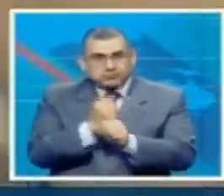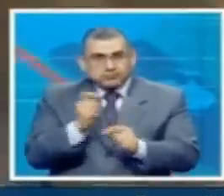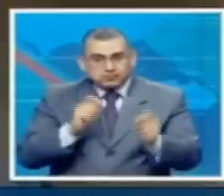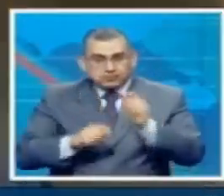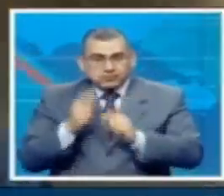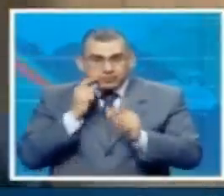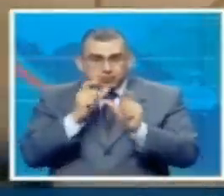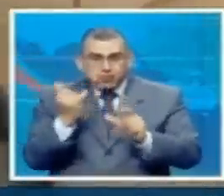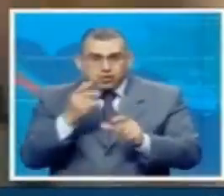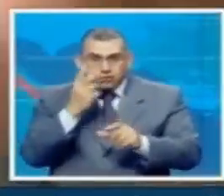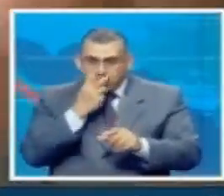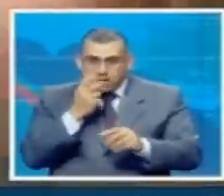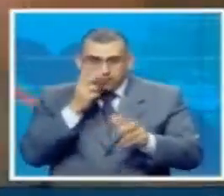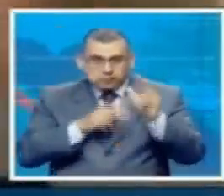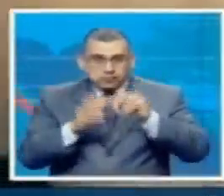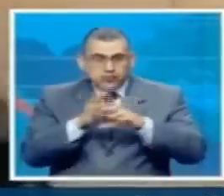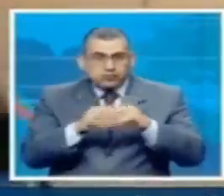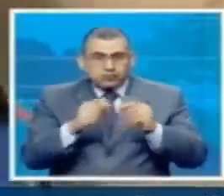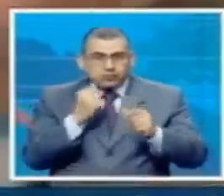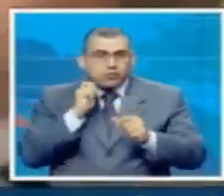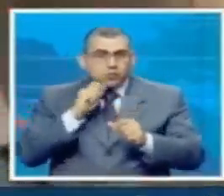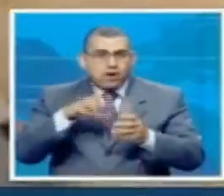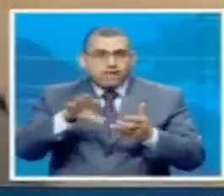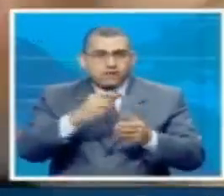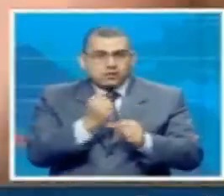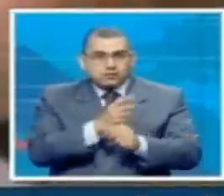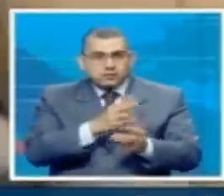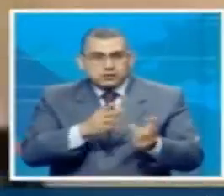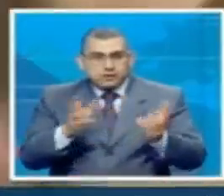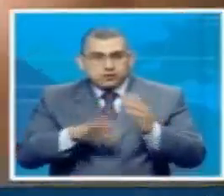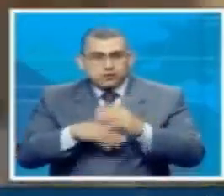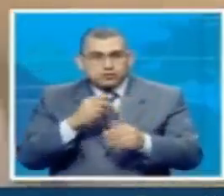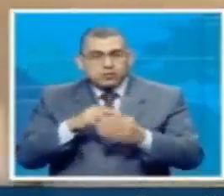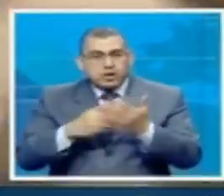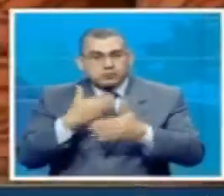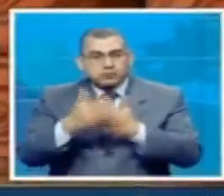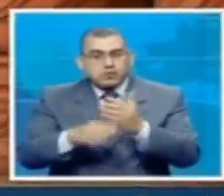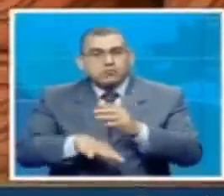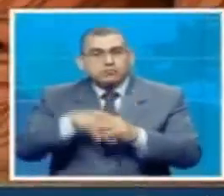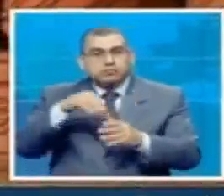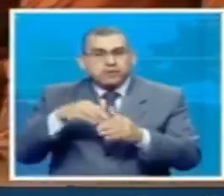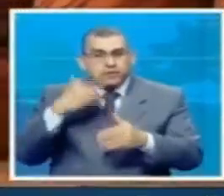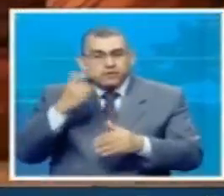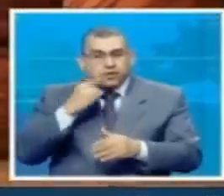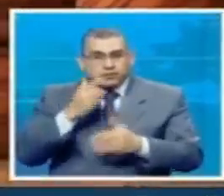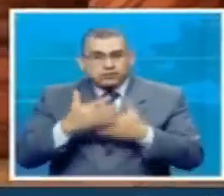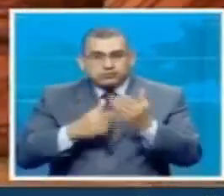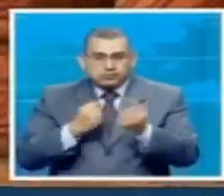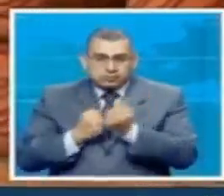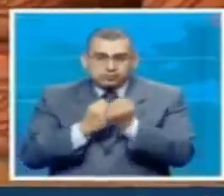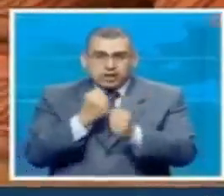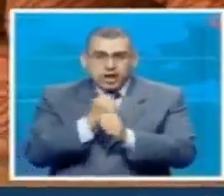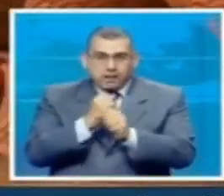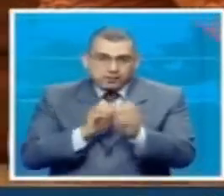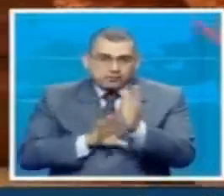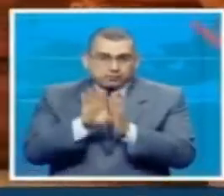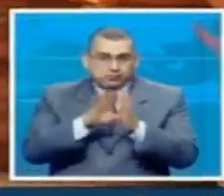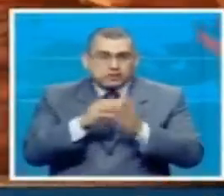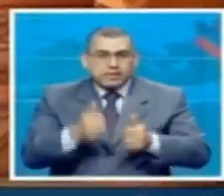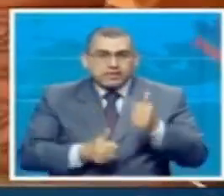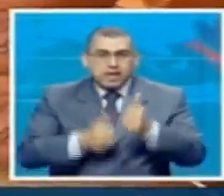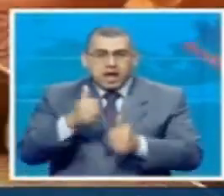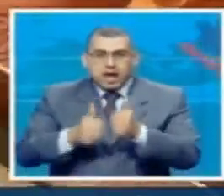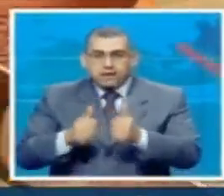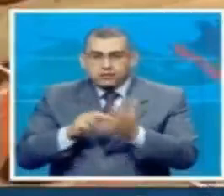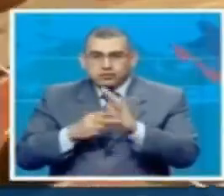بالحرف التراث واليدويه بالمحافظات المختلفه وما ينتج عن ذلك من دفع عجله التنميه ودعم التنافسيه